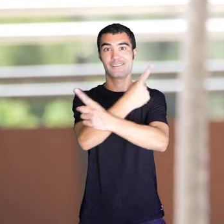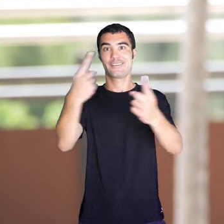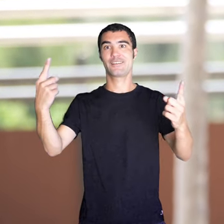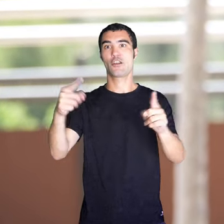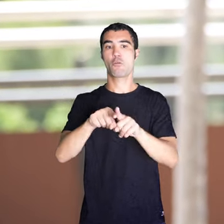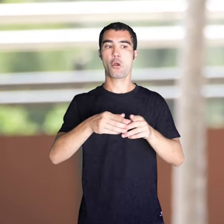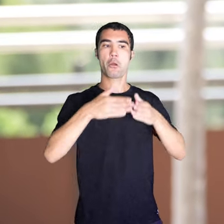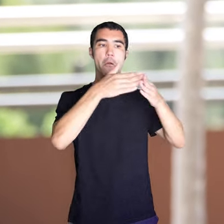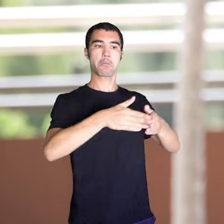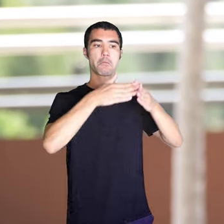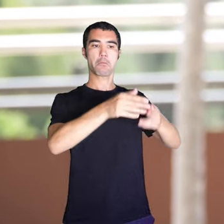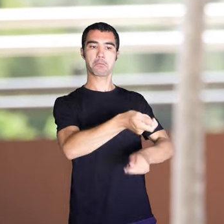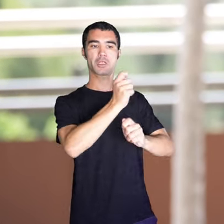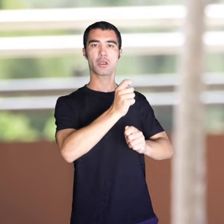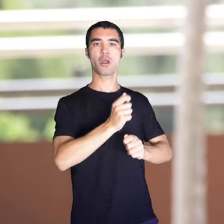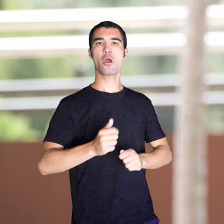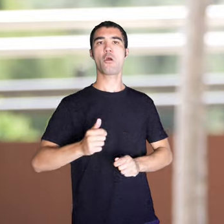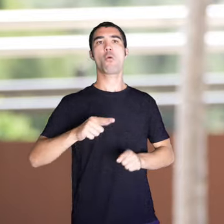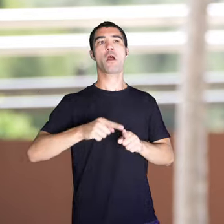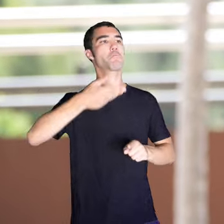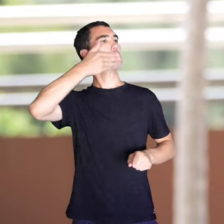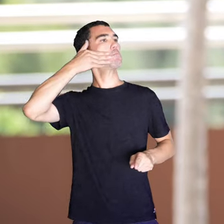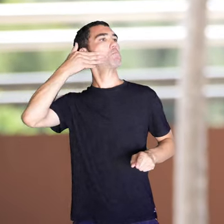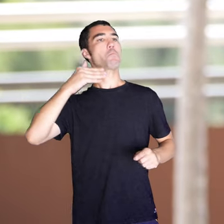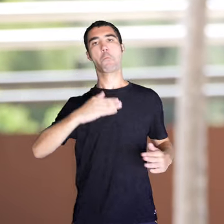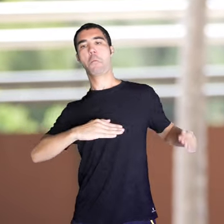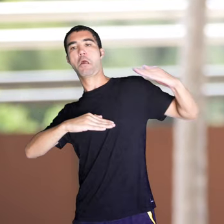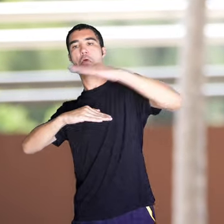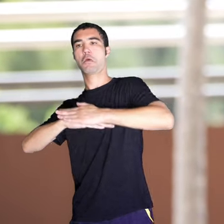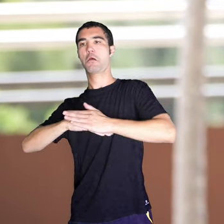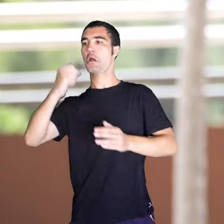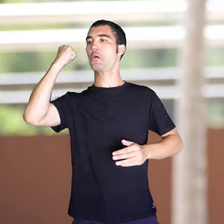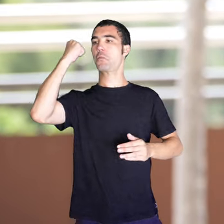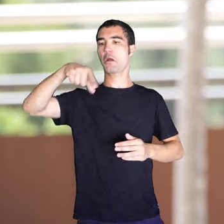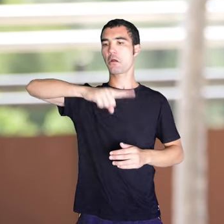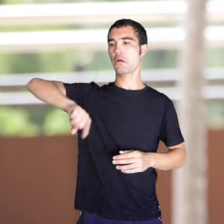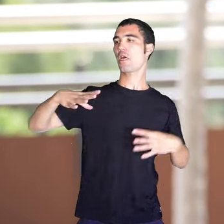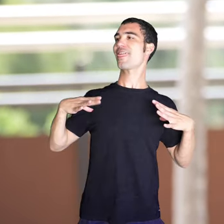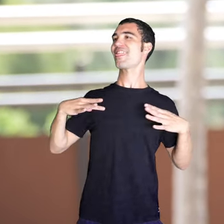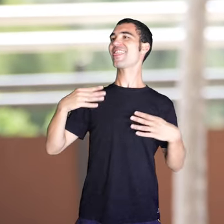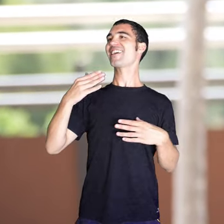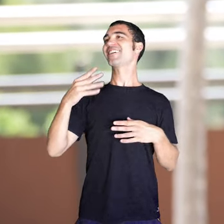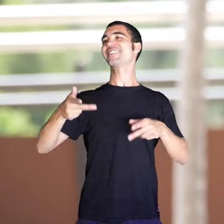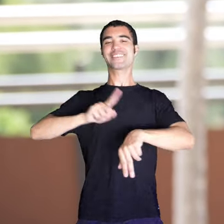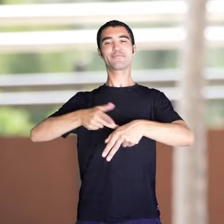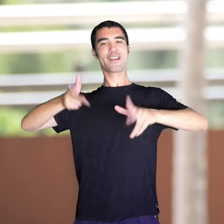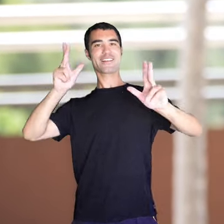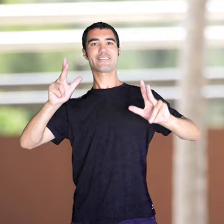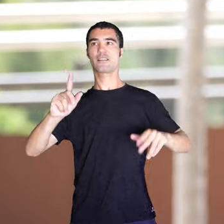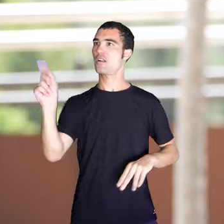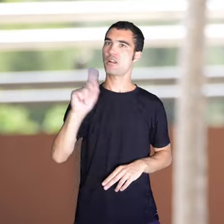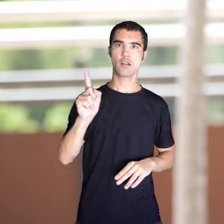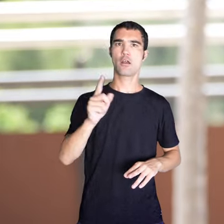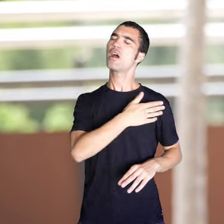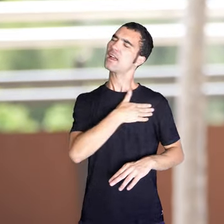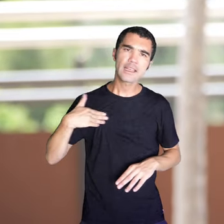que un pescador sigui superior o sigui tingui més potestat a la mà que un recreista. No, el que sí vull és un pot